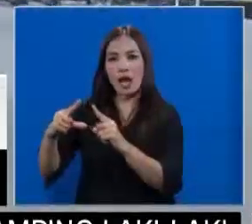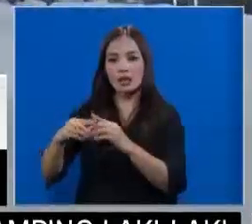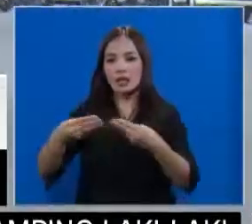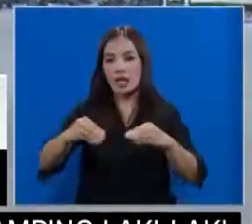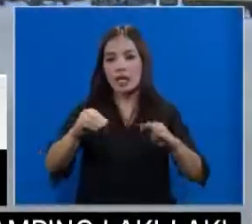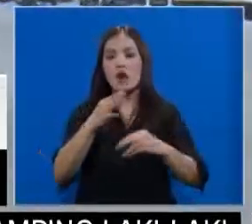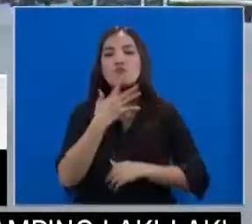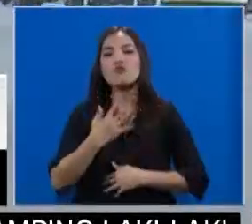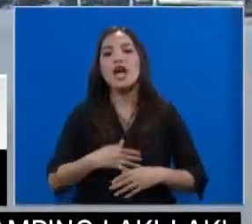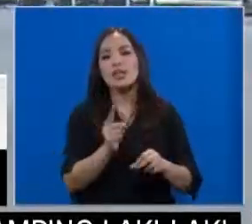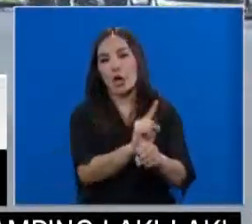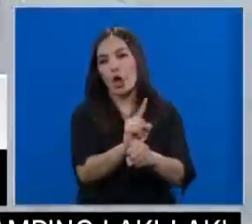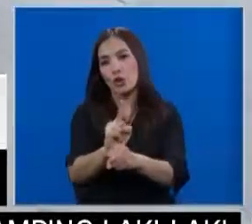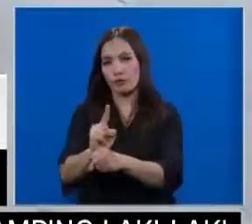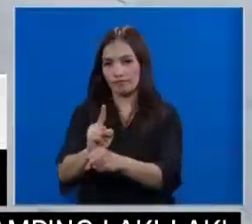pemilik toko.